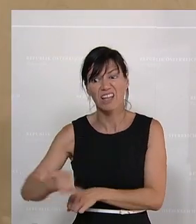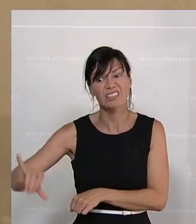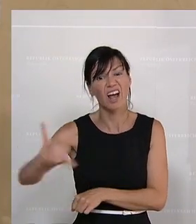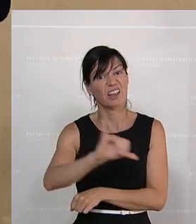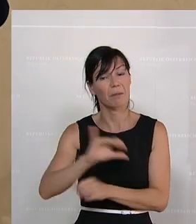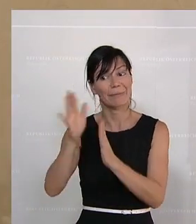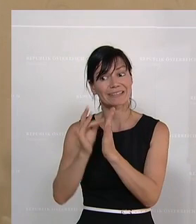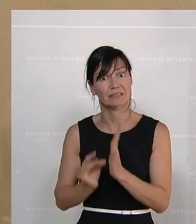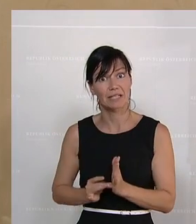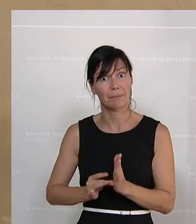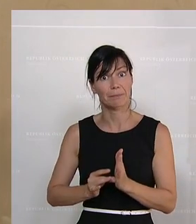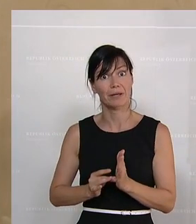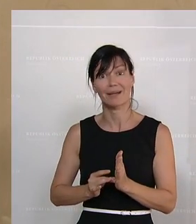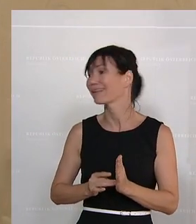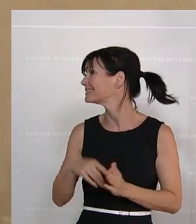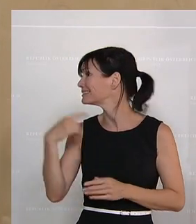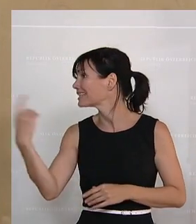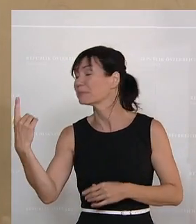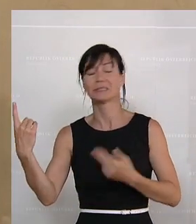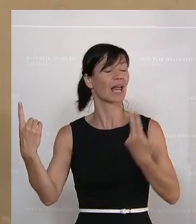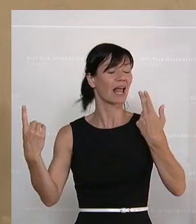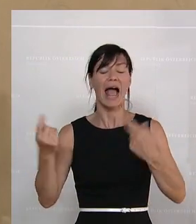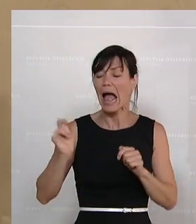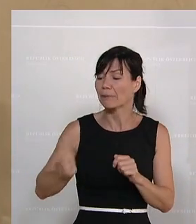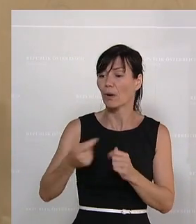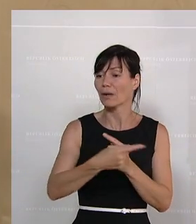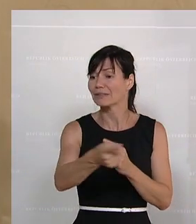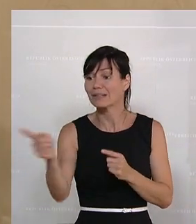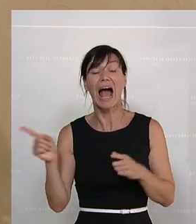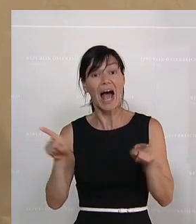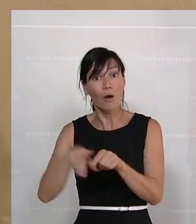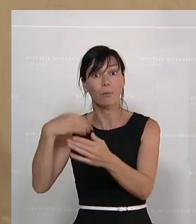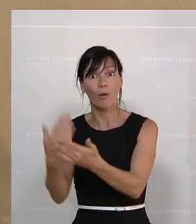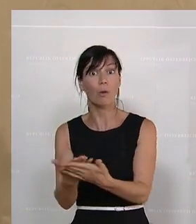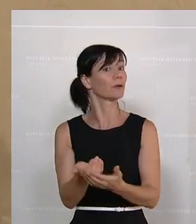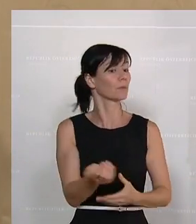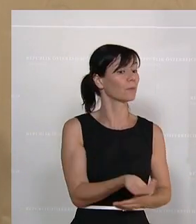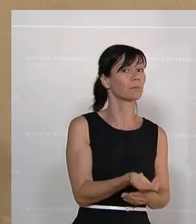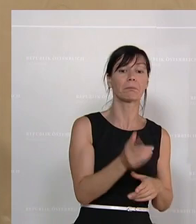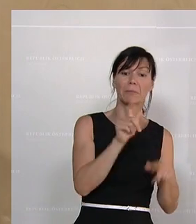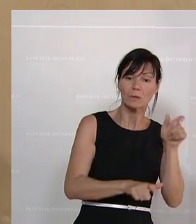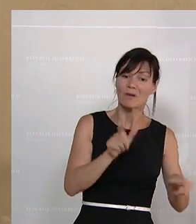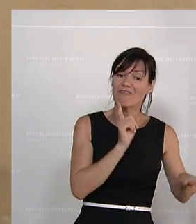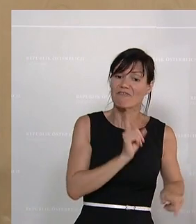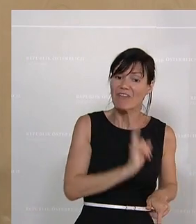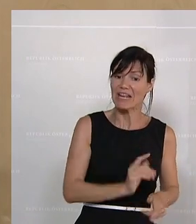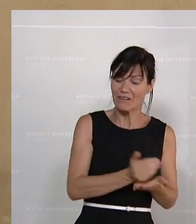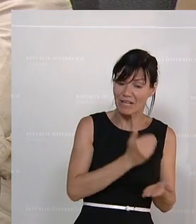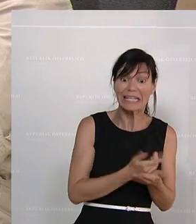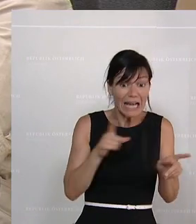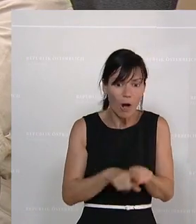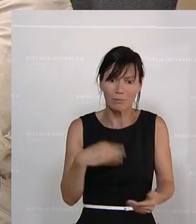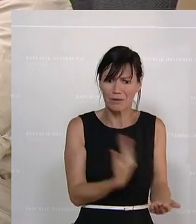gegen all das kriegen sie es kriegt der herr kollege bürger und es gegen alle abgeordneten in diesem haus auch das ist falsch und undifferenziert und